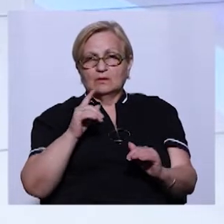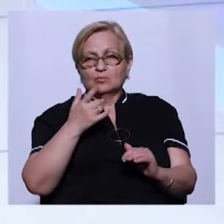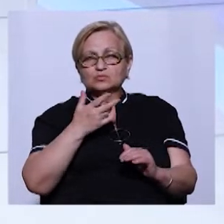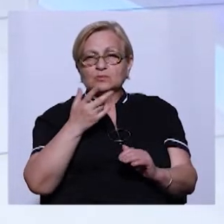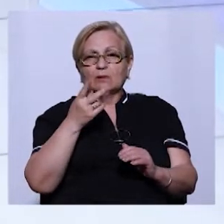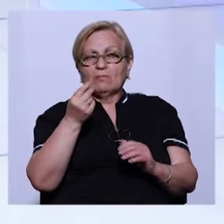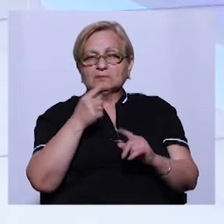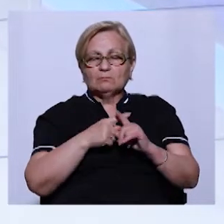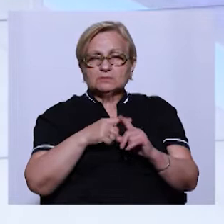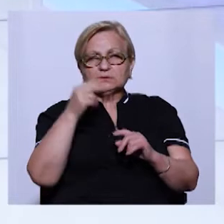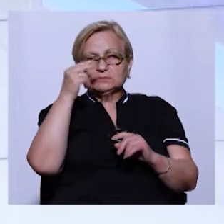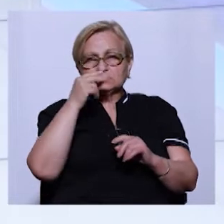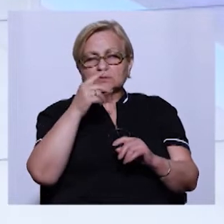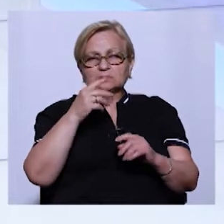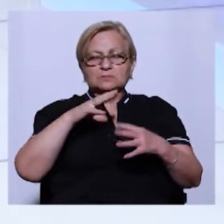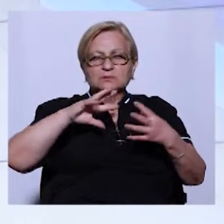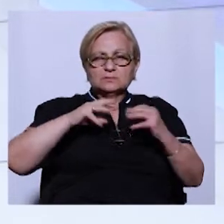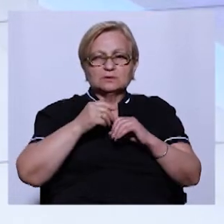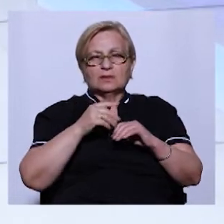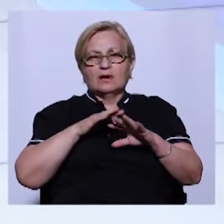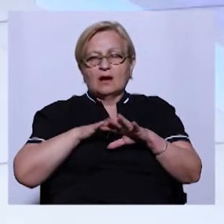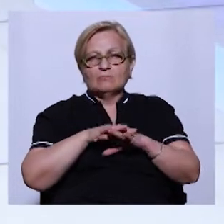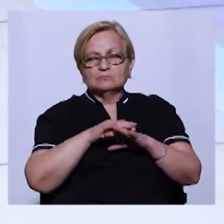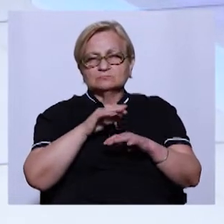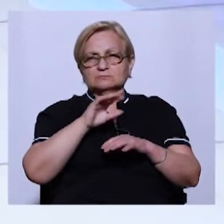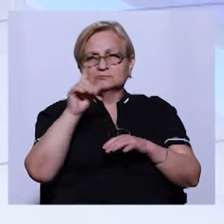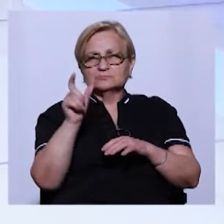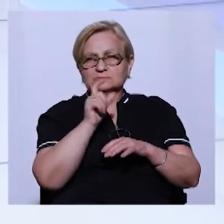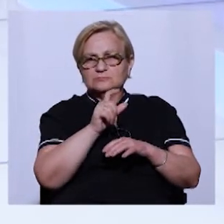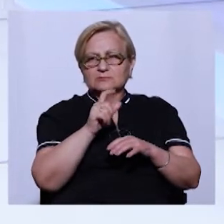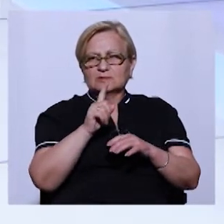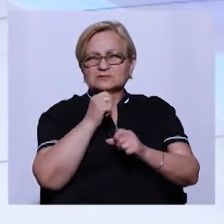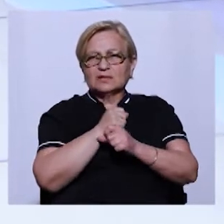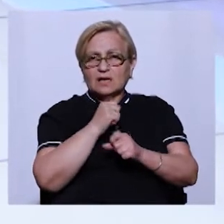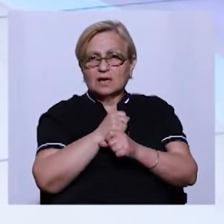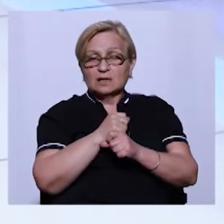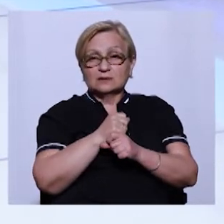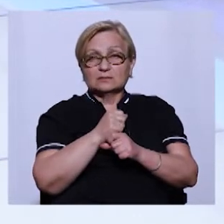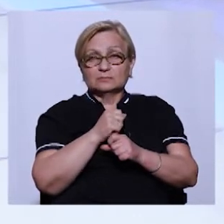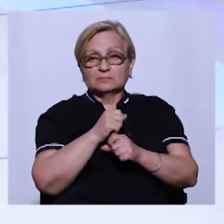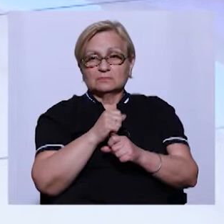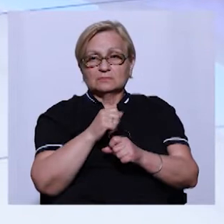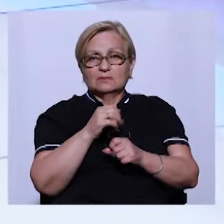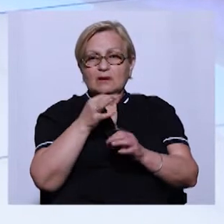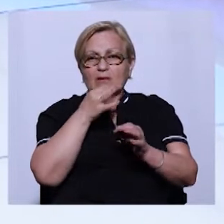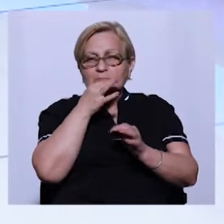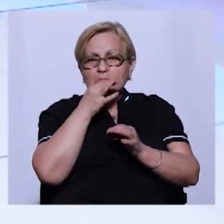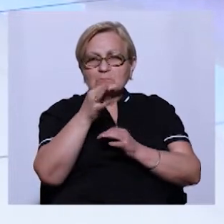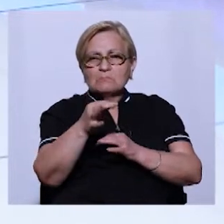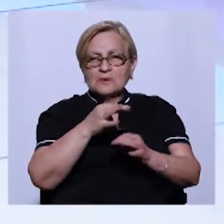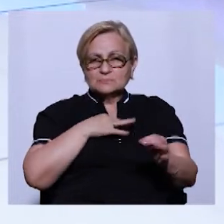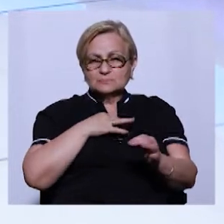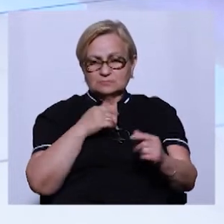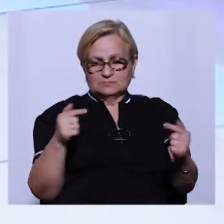ტკბობა? როგ ამოხსნას თუ ამოხსნას და თუ აგალიც რაც გინდა დავარქვა ჩვენ ტესტი და პასუხს რომ მიიღებ